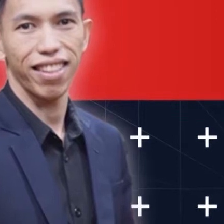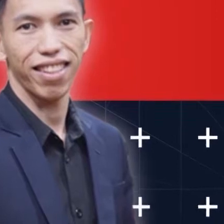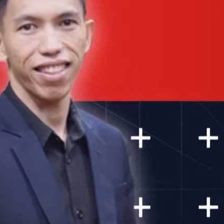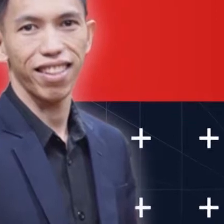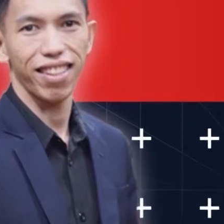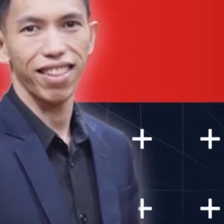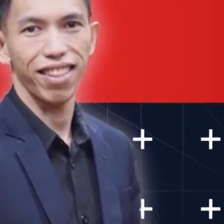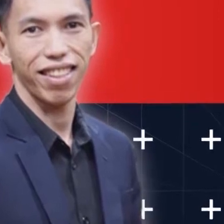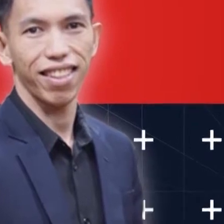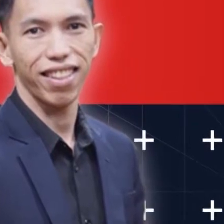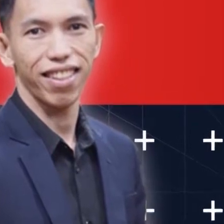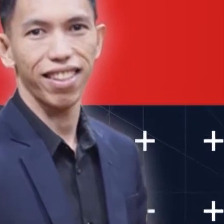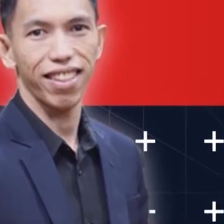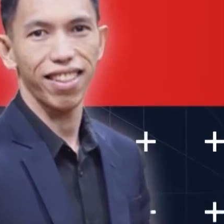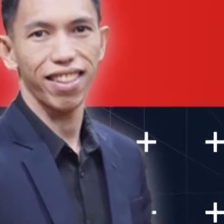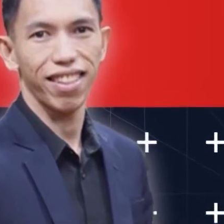Hai